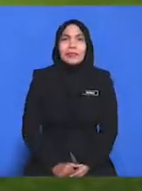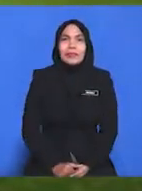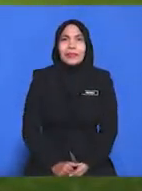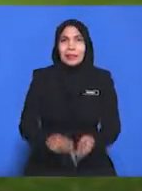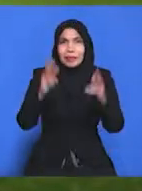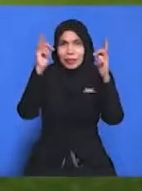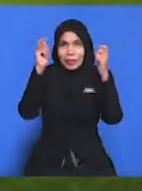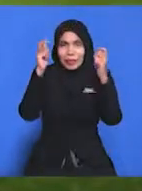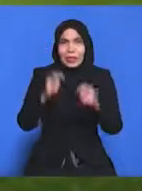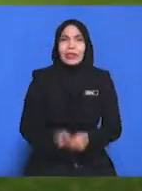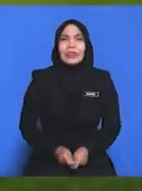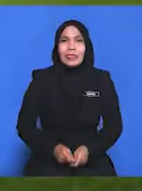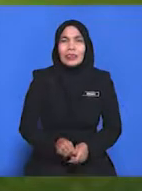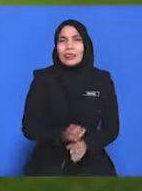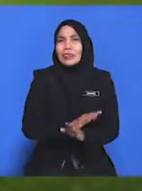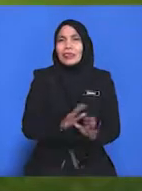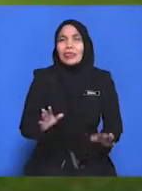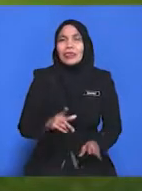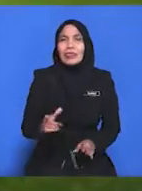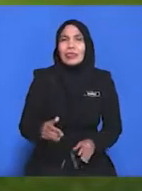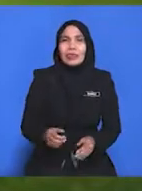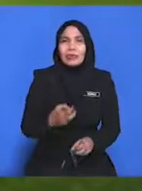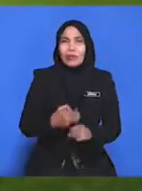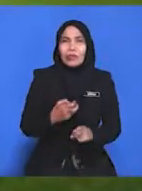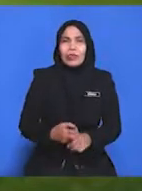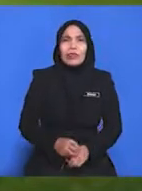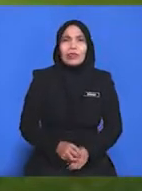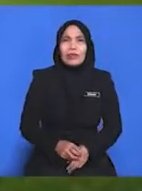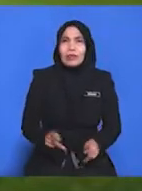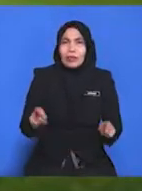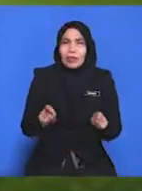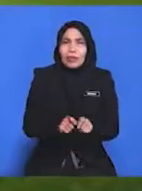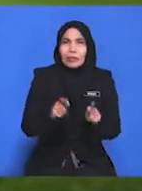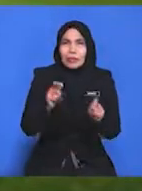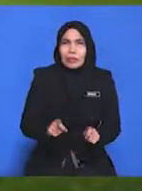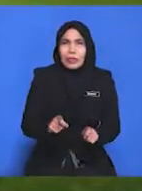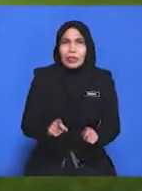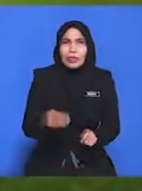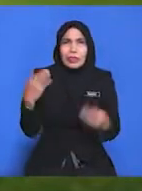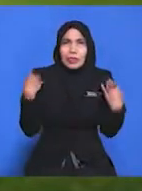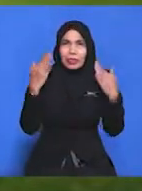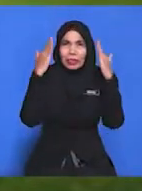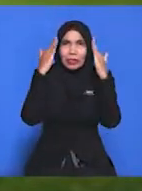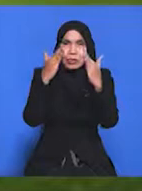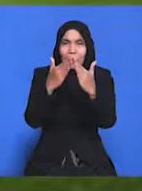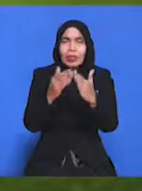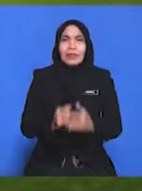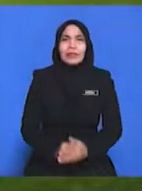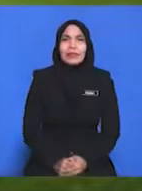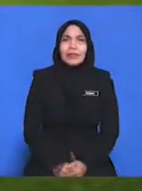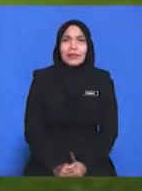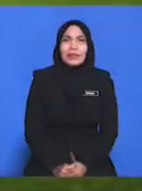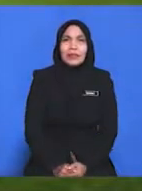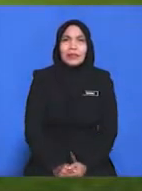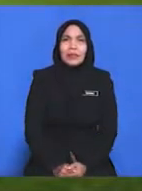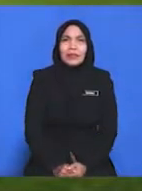Tajuk ini tidaklah sukar tetapi memerlukan sedikit perhatian, tumpuan dan penghayatan.